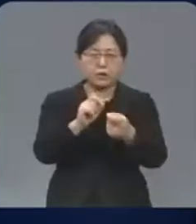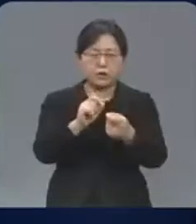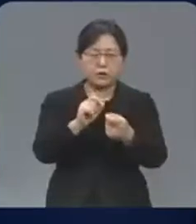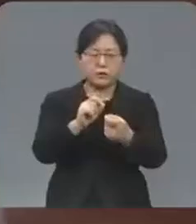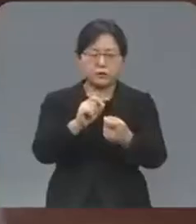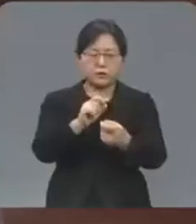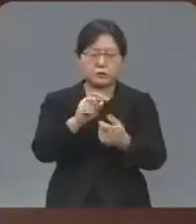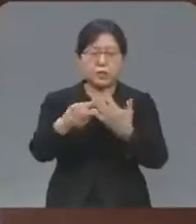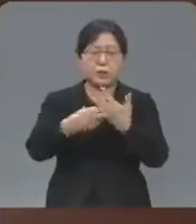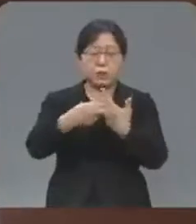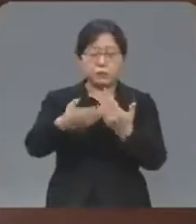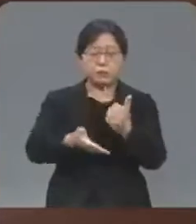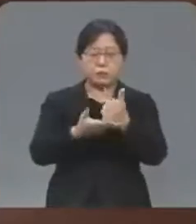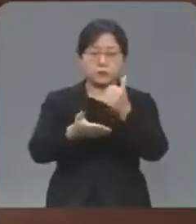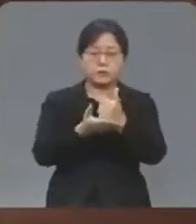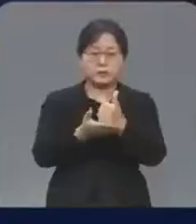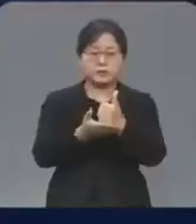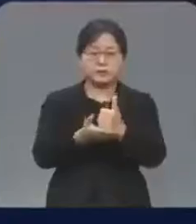병원을 추천합니다.